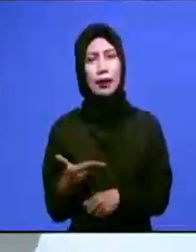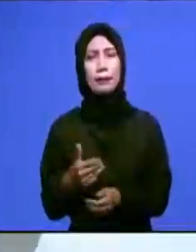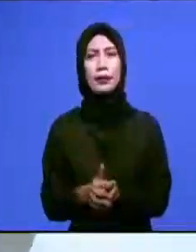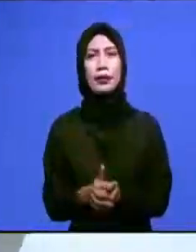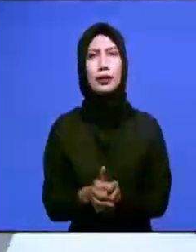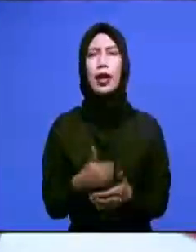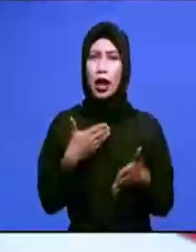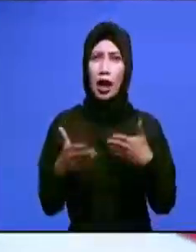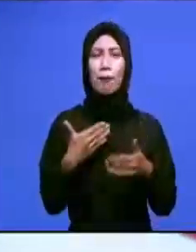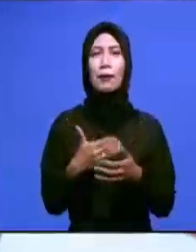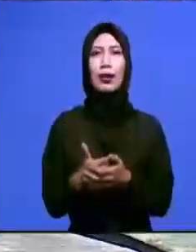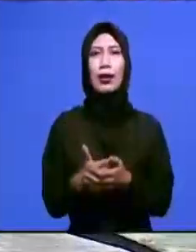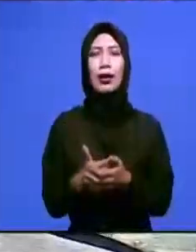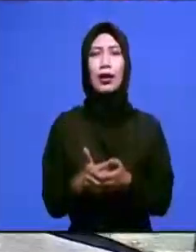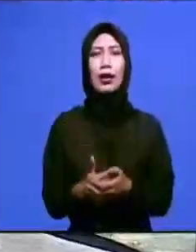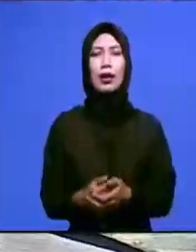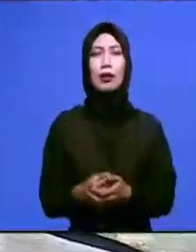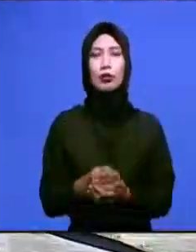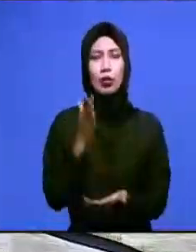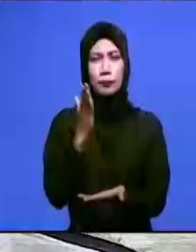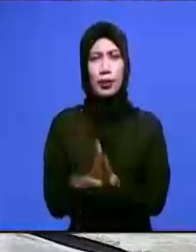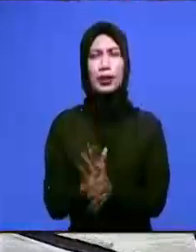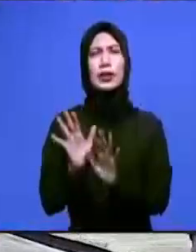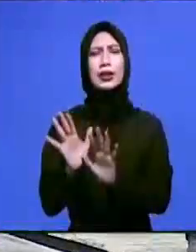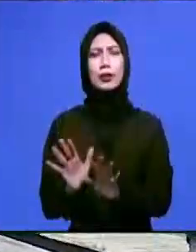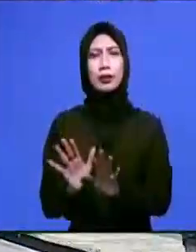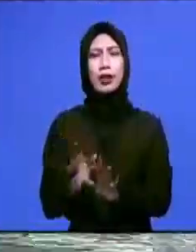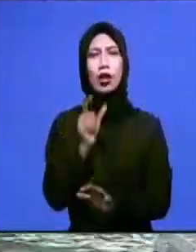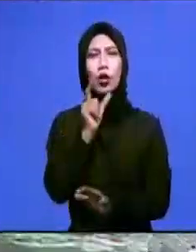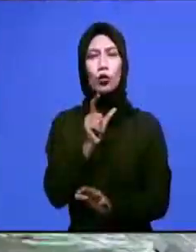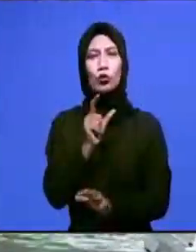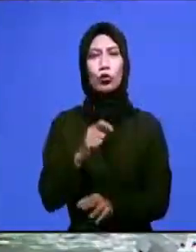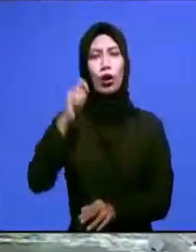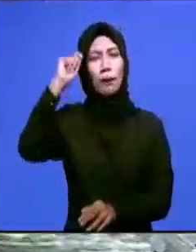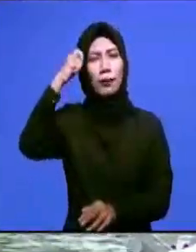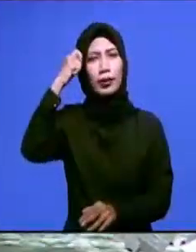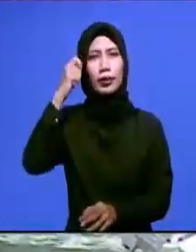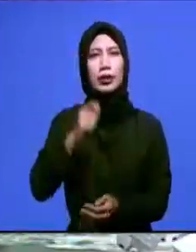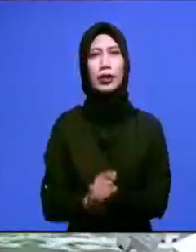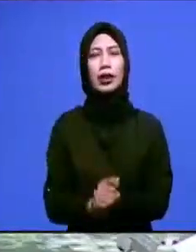harus berhenti sejenak di jalan raya untuk menghormati jasa-jasa pahlawan kemerdekaan.